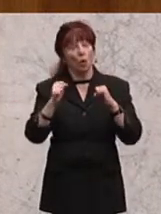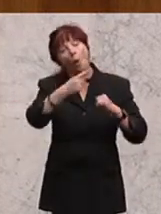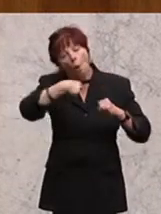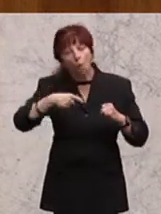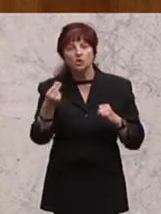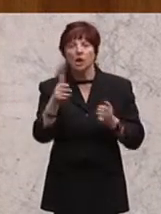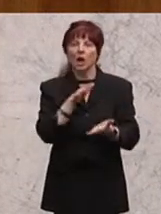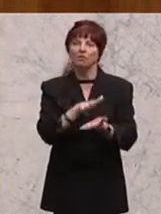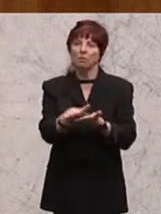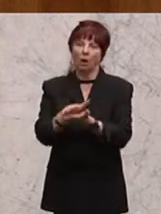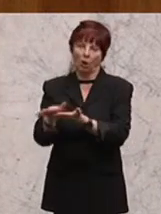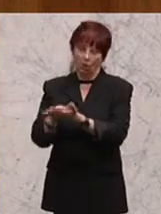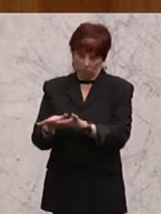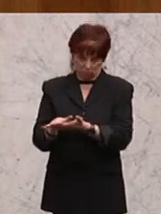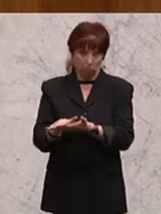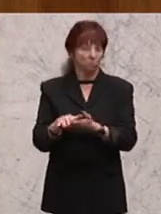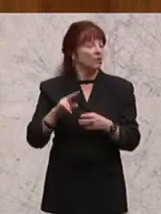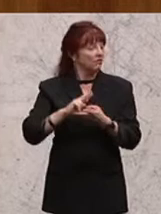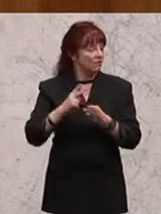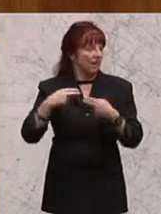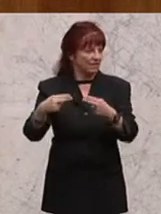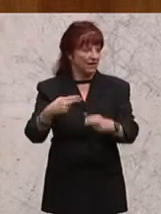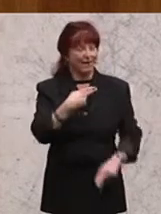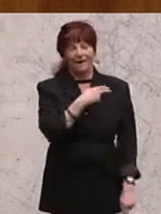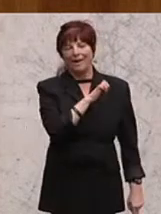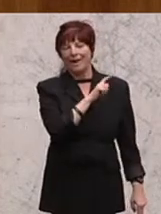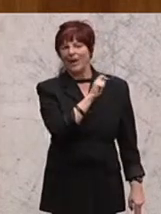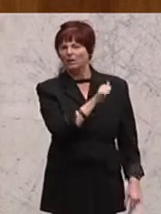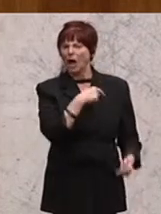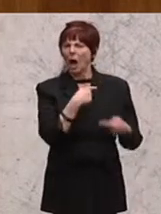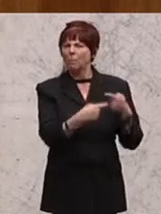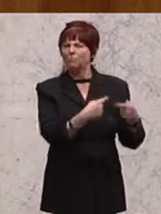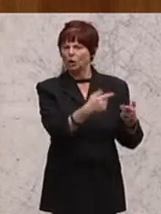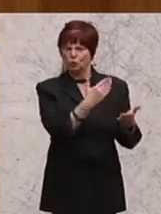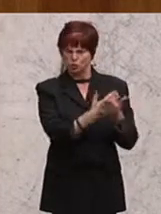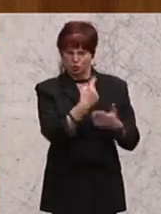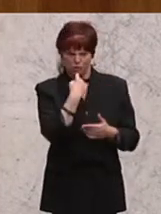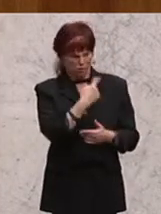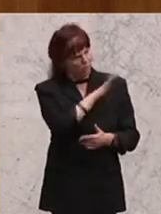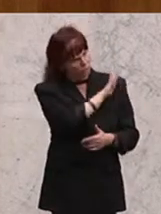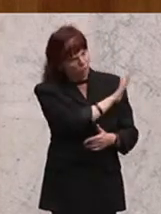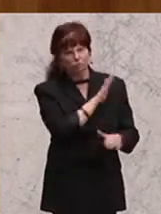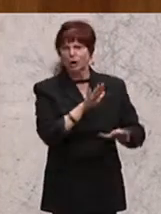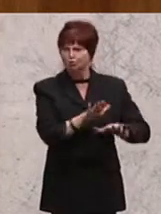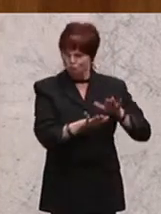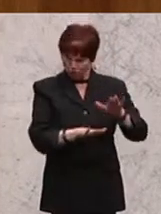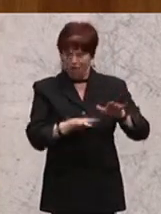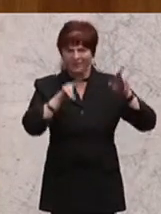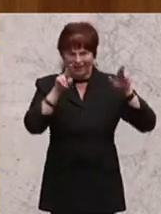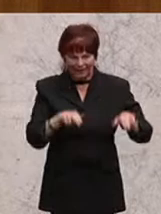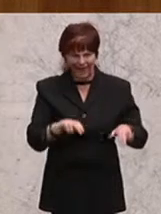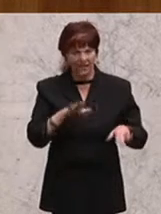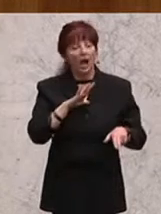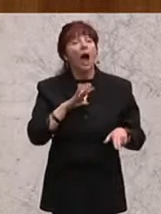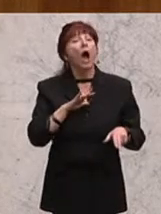so weitergeht. Zur Hetter-Abwicklung ist schon vieles gesagt. Der Schritt, den Sie gesetzt haben, ist richtig, aber er ist natürlich auf